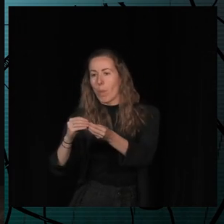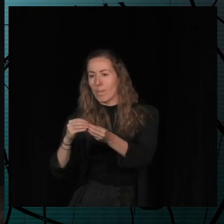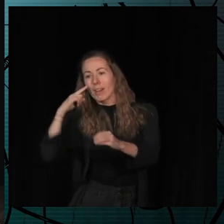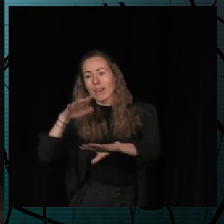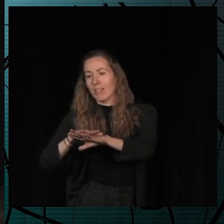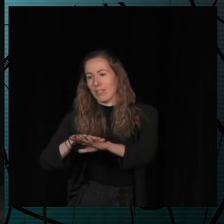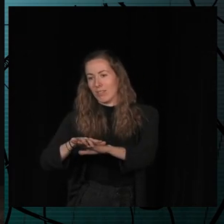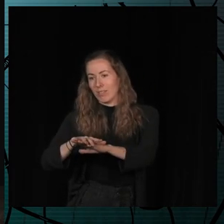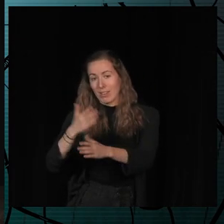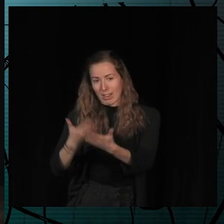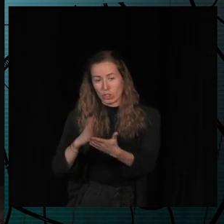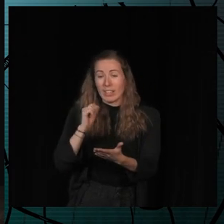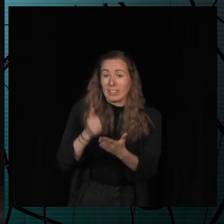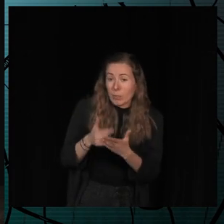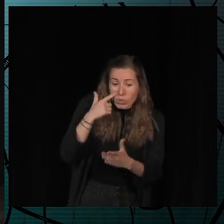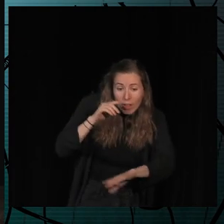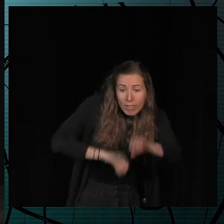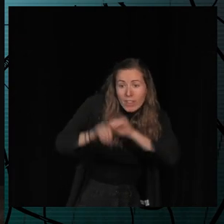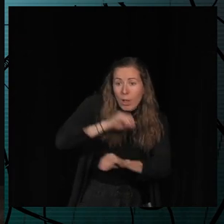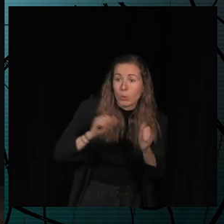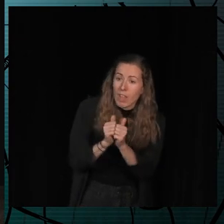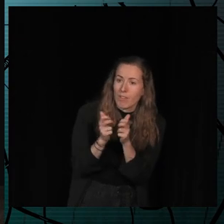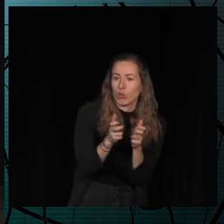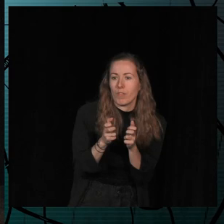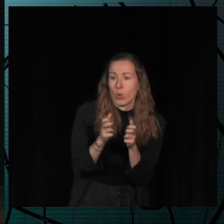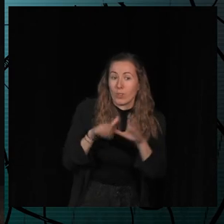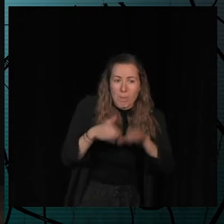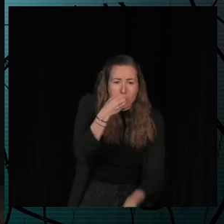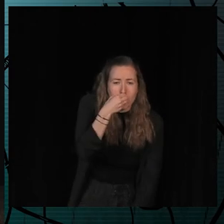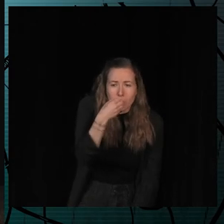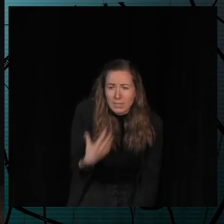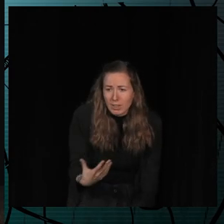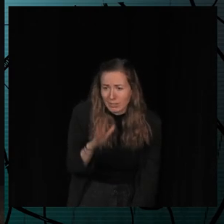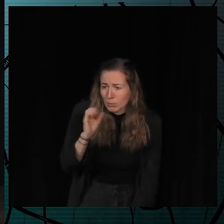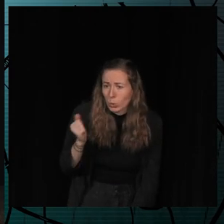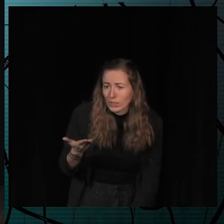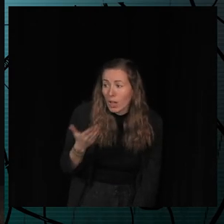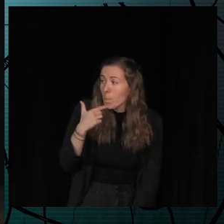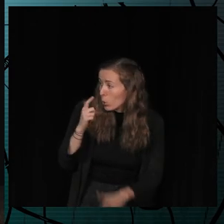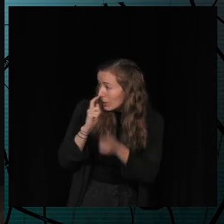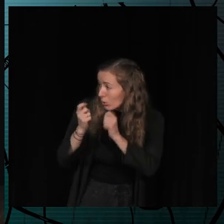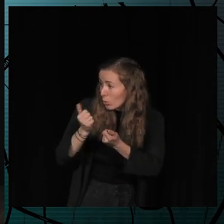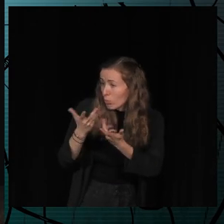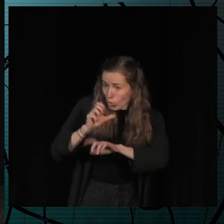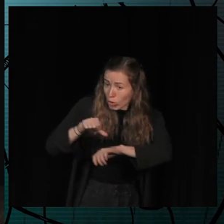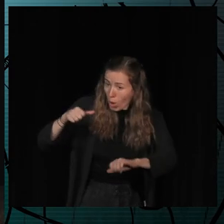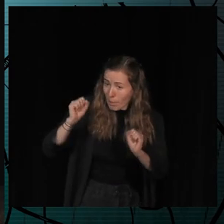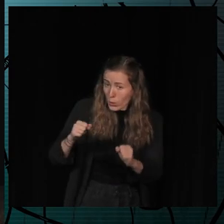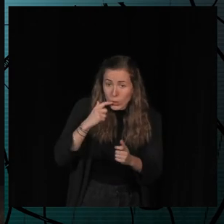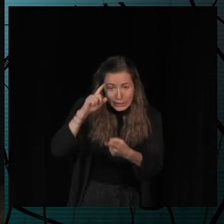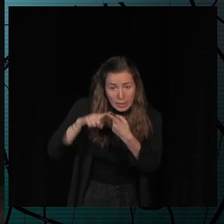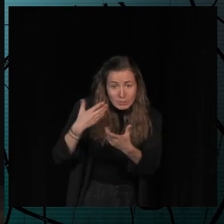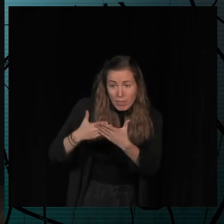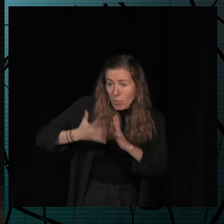thérapeutique à travers les jeux vidéo marche très très bien mais là Michel pourrait en parler pendant 2 heures j'imagine et donc on a plein d'autres Levi nos